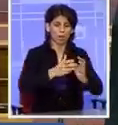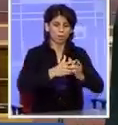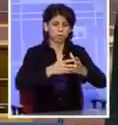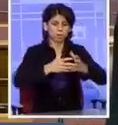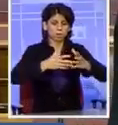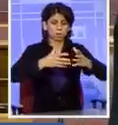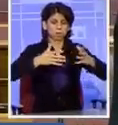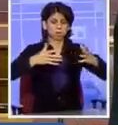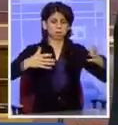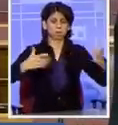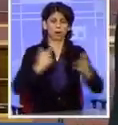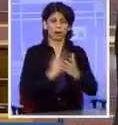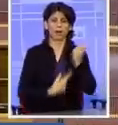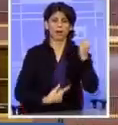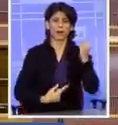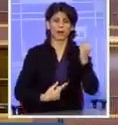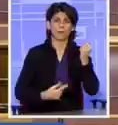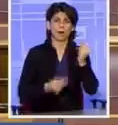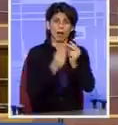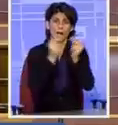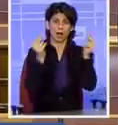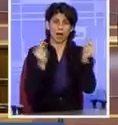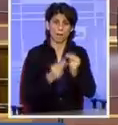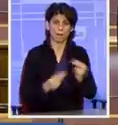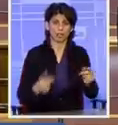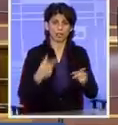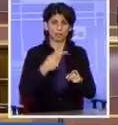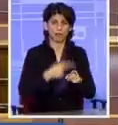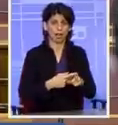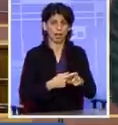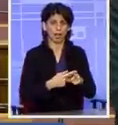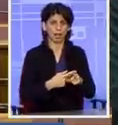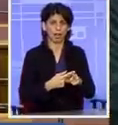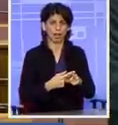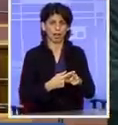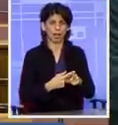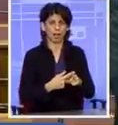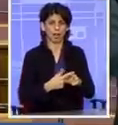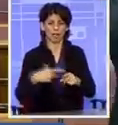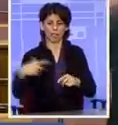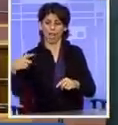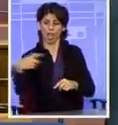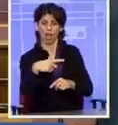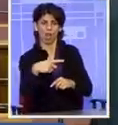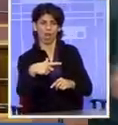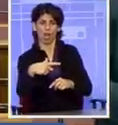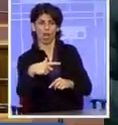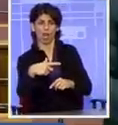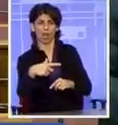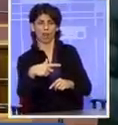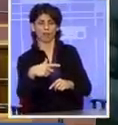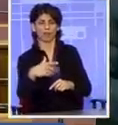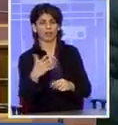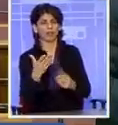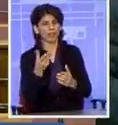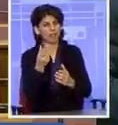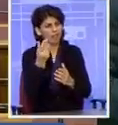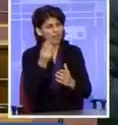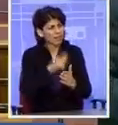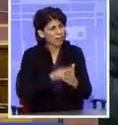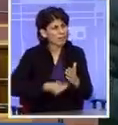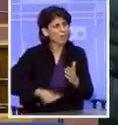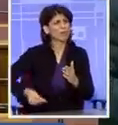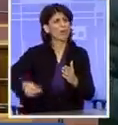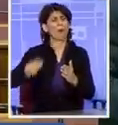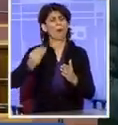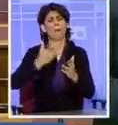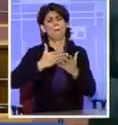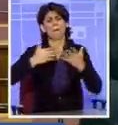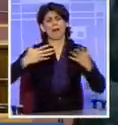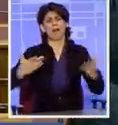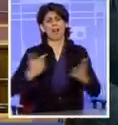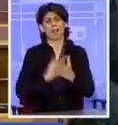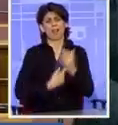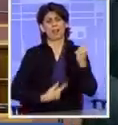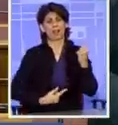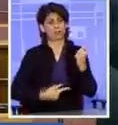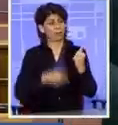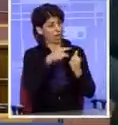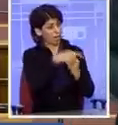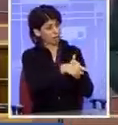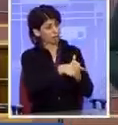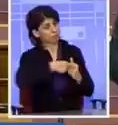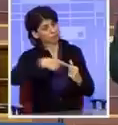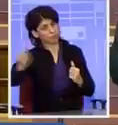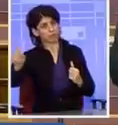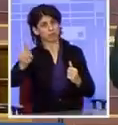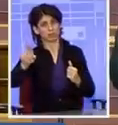μας να είναι αυτή που βγήκε στη σέντρα. Πρώτη από όλες, με μεγαλύτερο έλλειμμα από όλες τις χώρες της Ευρωζώνης. Θα τον στείλει